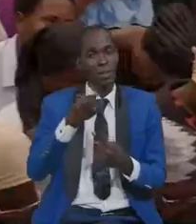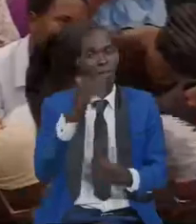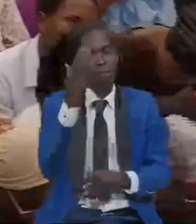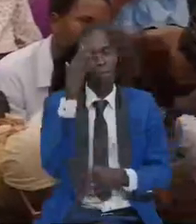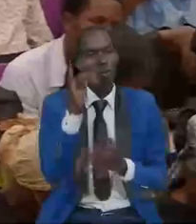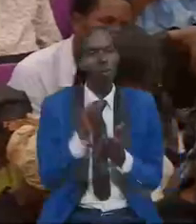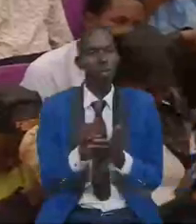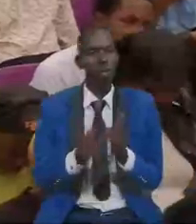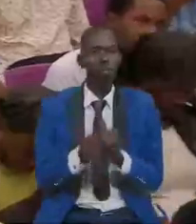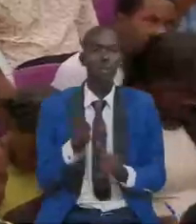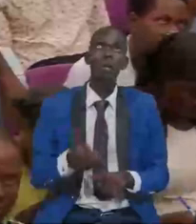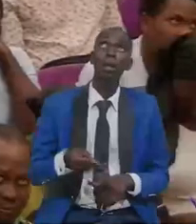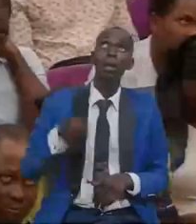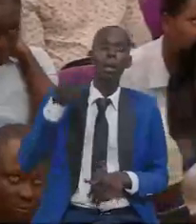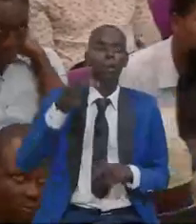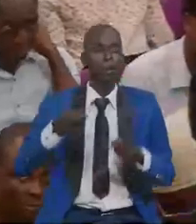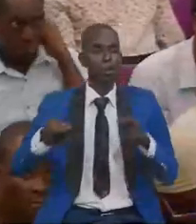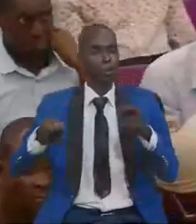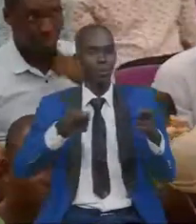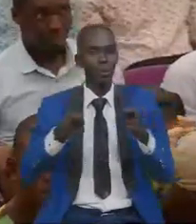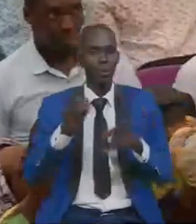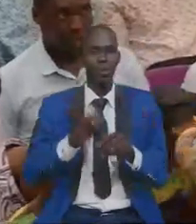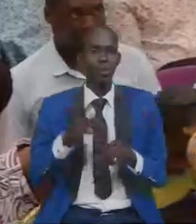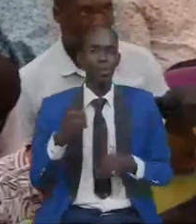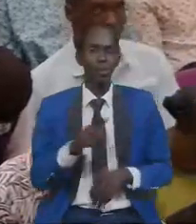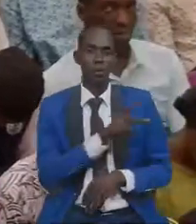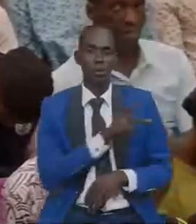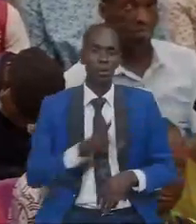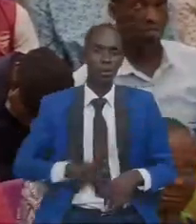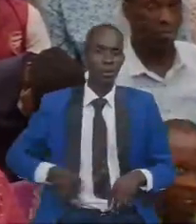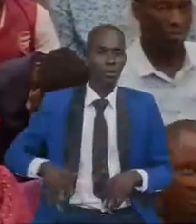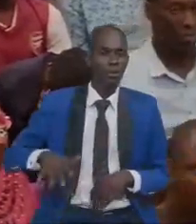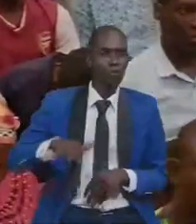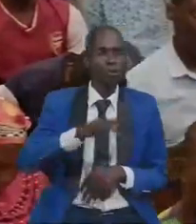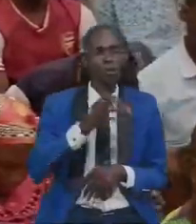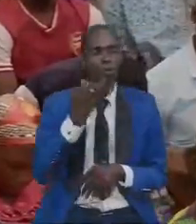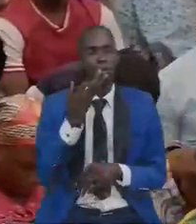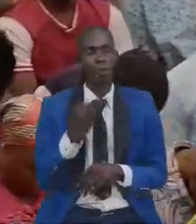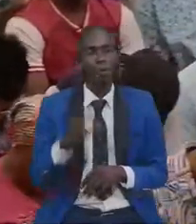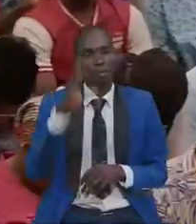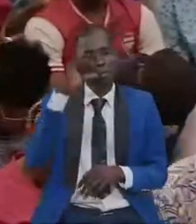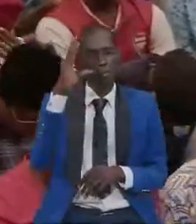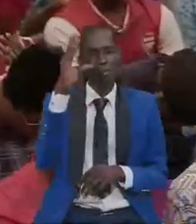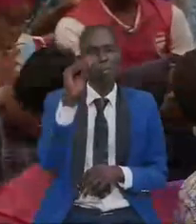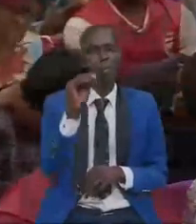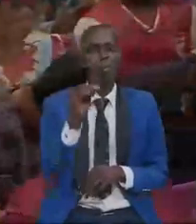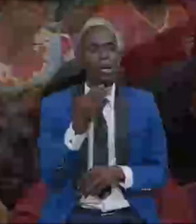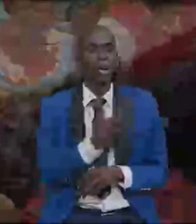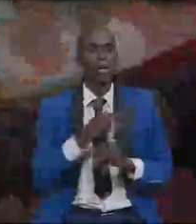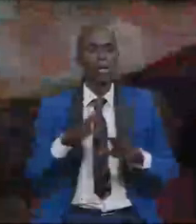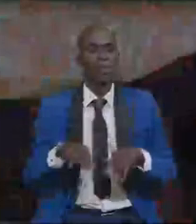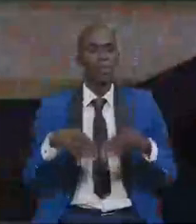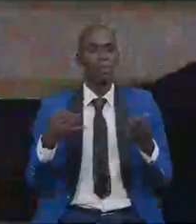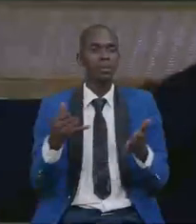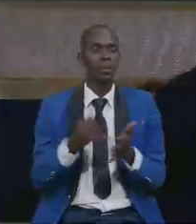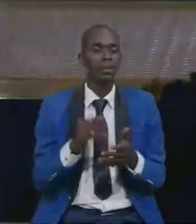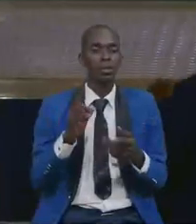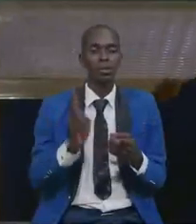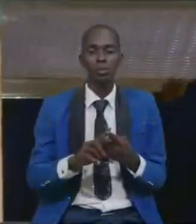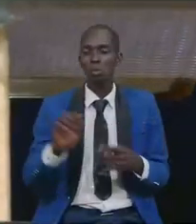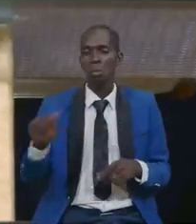le Très-Haut domine sur le règne des hommes et qu'il le donne à